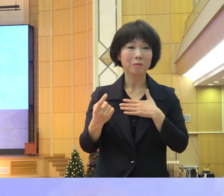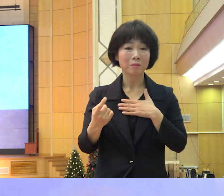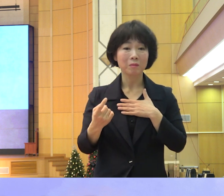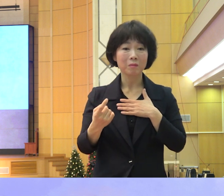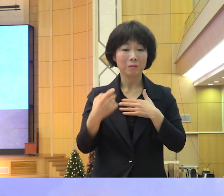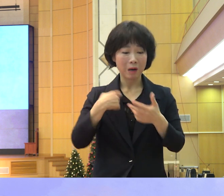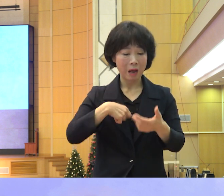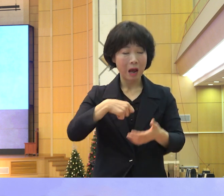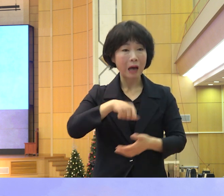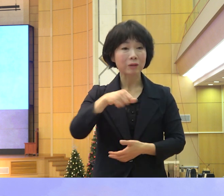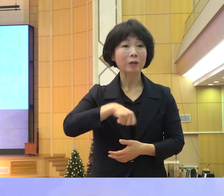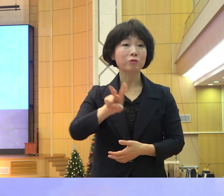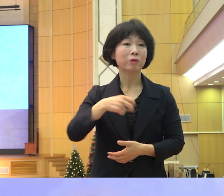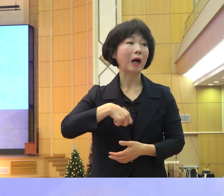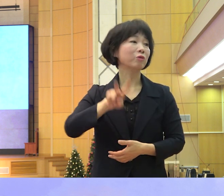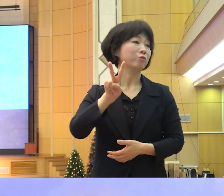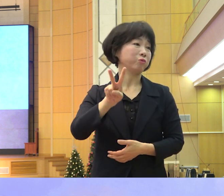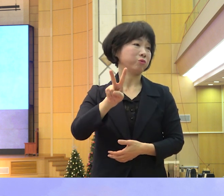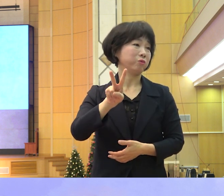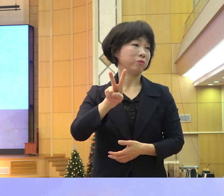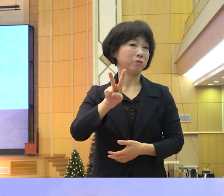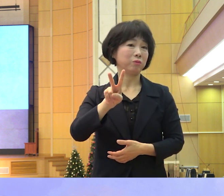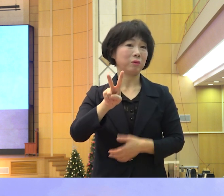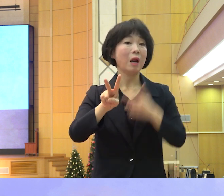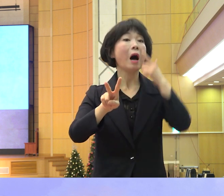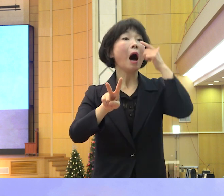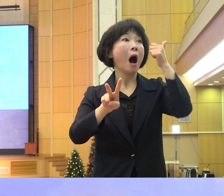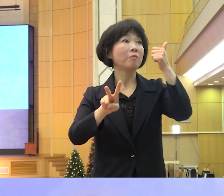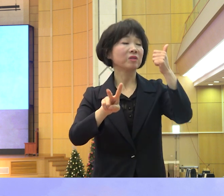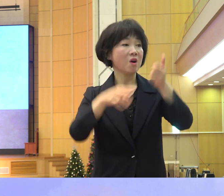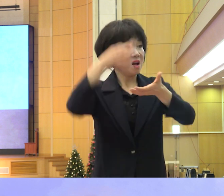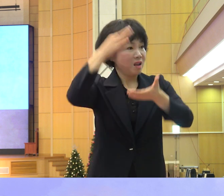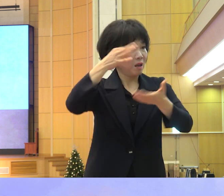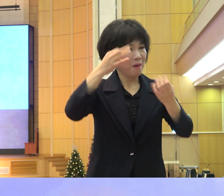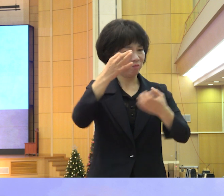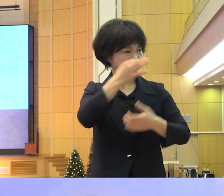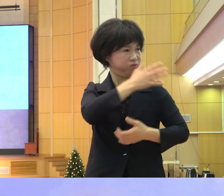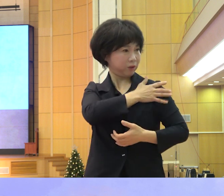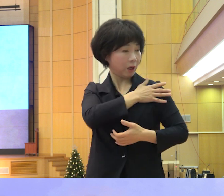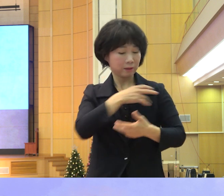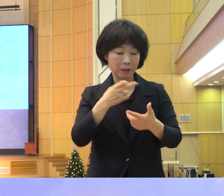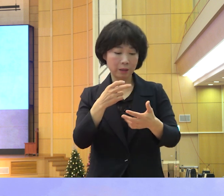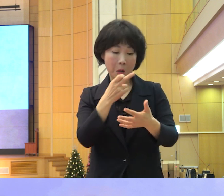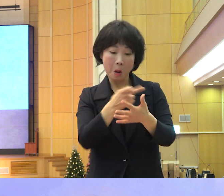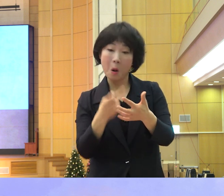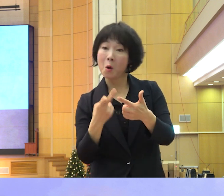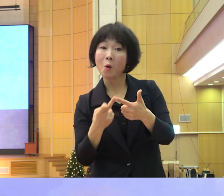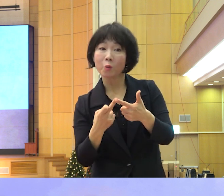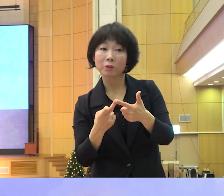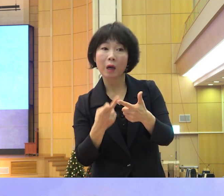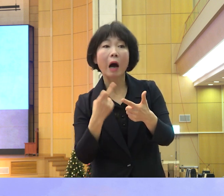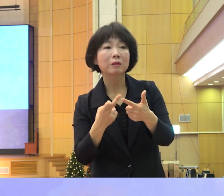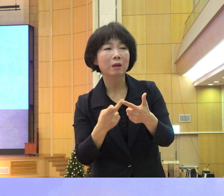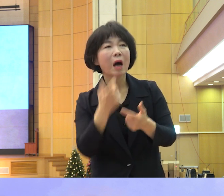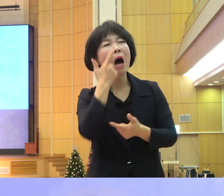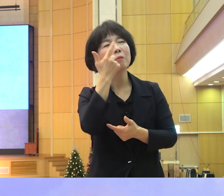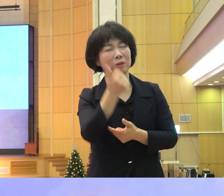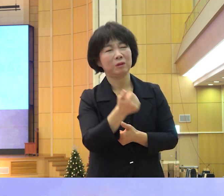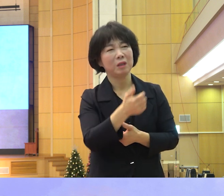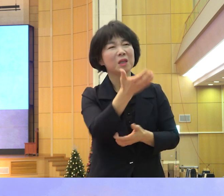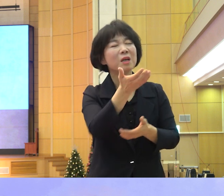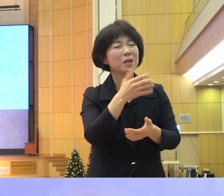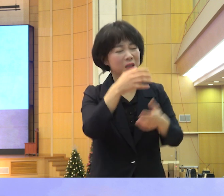아버지께 분깃을 받아가지고 그냥 나가서 자기가 나름대로 사업을 해서 성공하겠다고 인생 잘 살겠다고 했다가